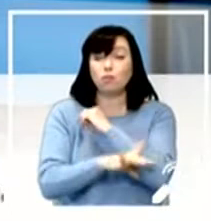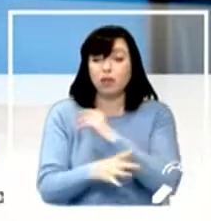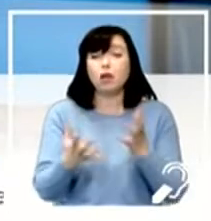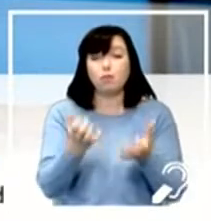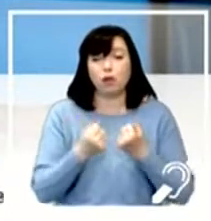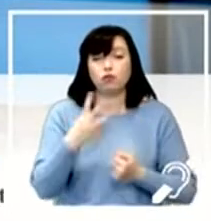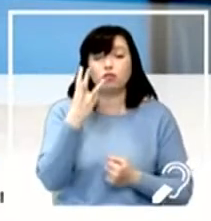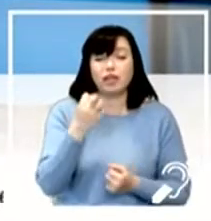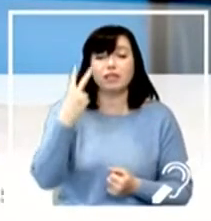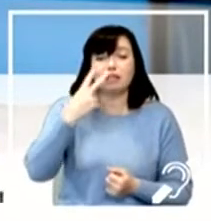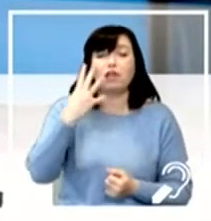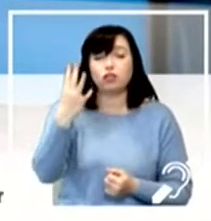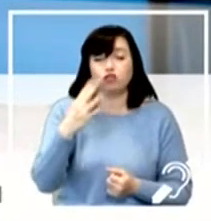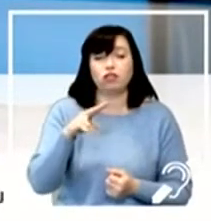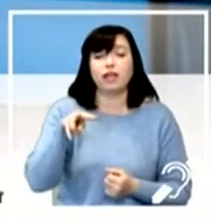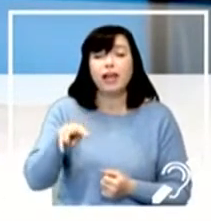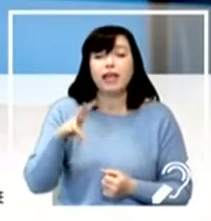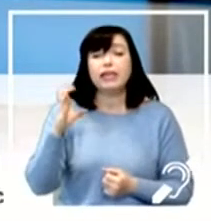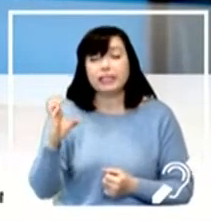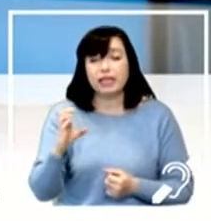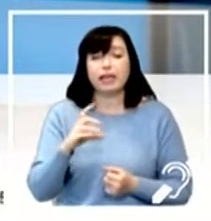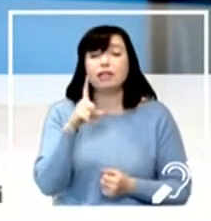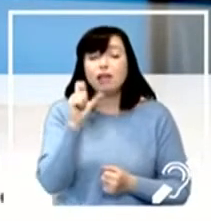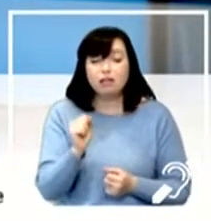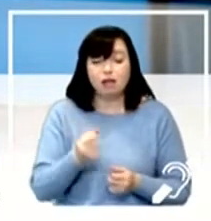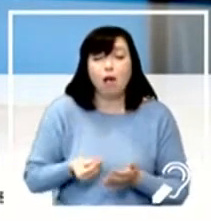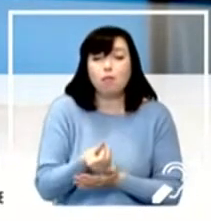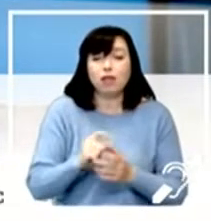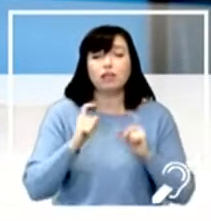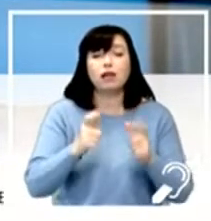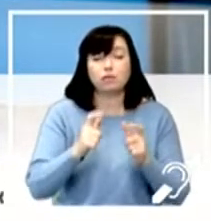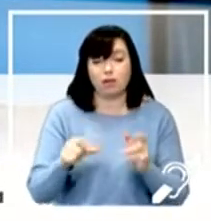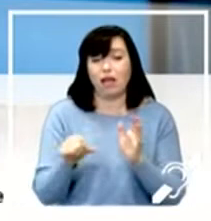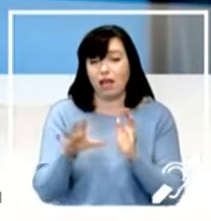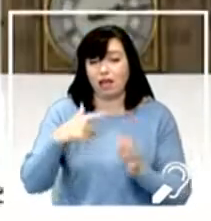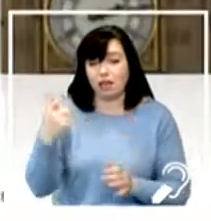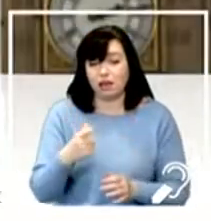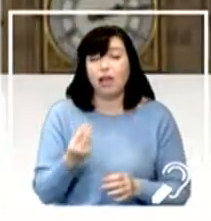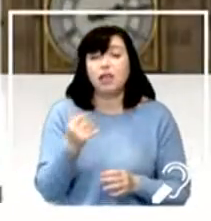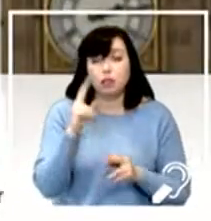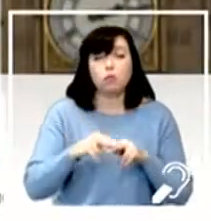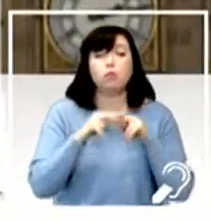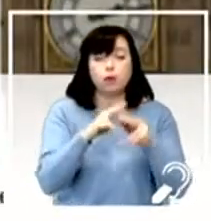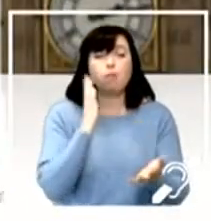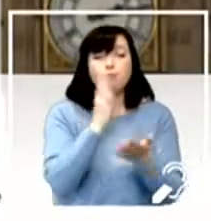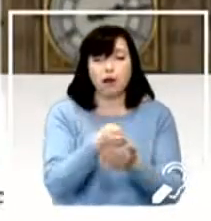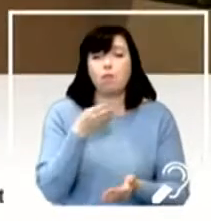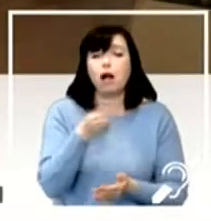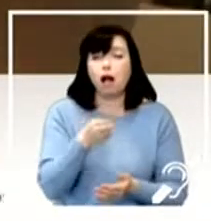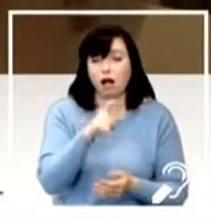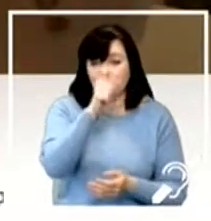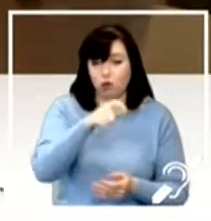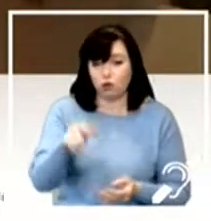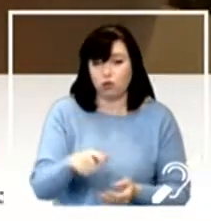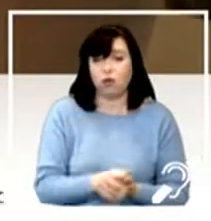de 324 de lire sterline pentru plata facturilor la energie. Banii vor fi virați direct în conturile